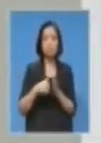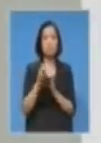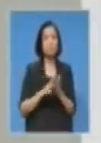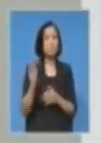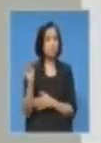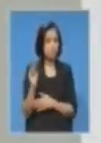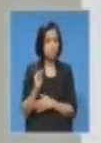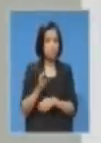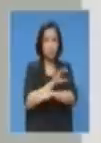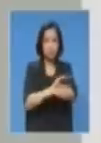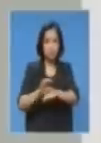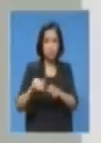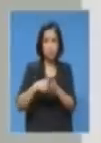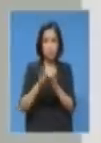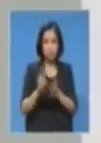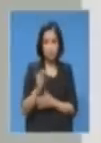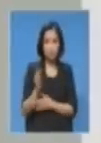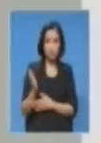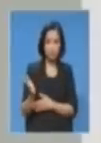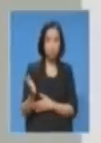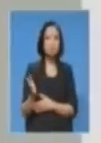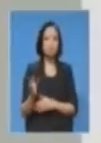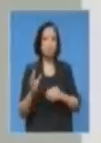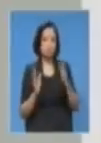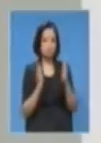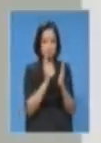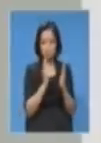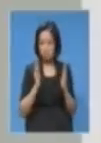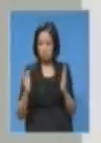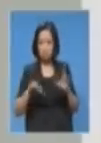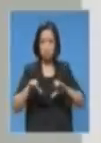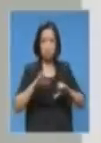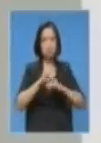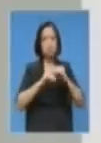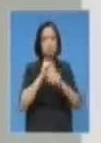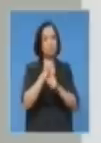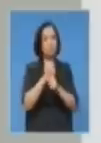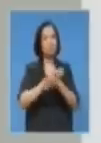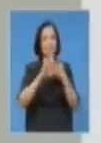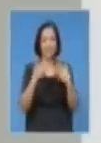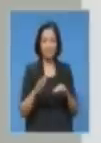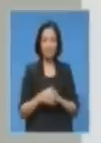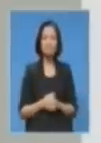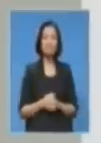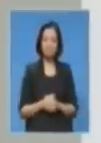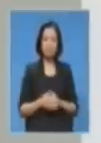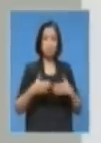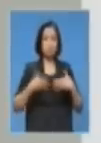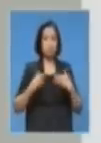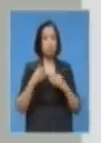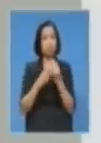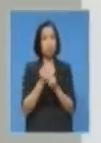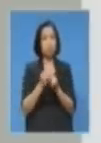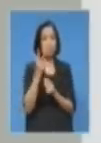ายสีม่วงนะครับการก่อสร้างงานโยธานั้นก็เสร็จเรียบร้อยนะครับซึ่งก็เป็นที่น่าดีใจนะครับเมื่อ3อาทิตย์ที่แล้ว